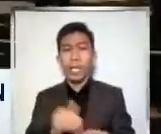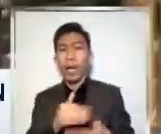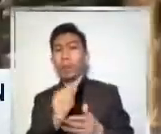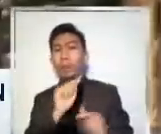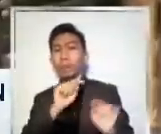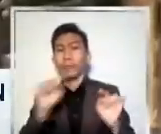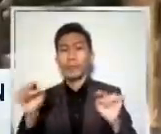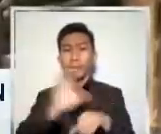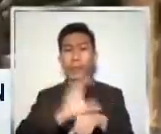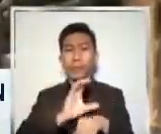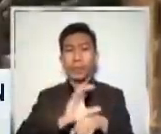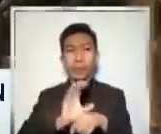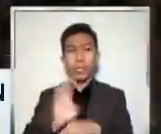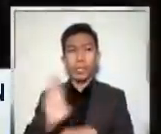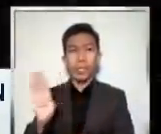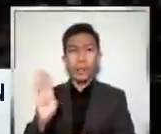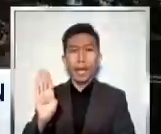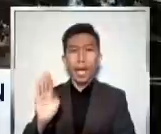Baclaran Church,